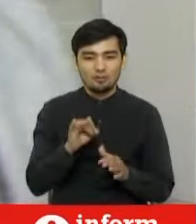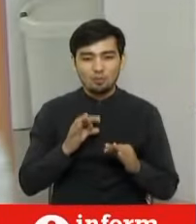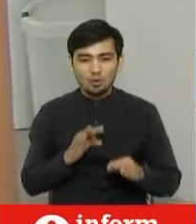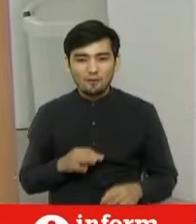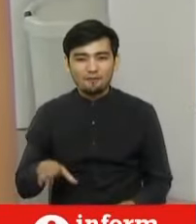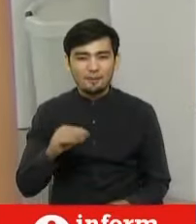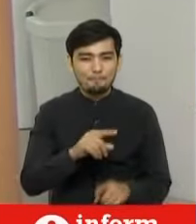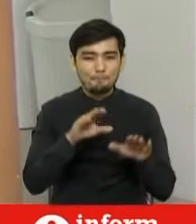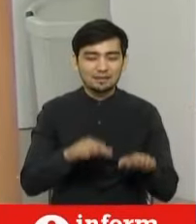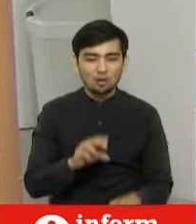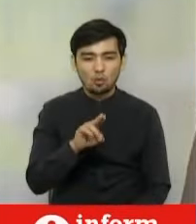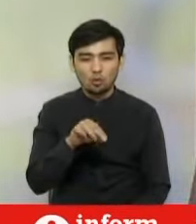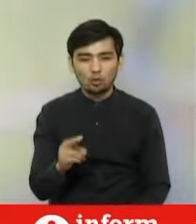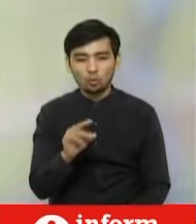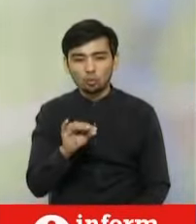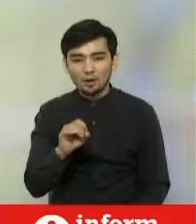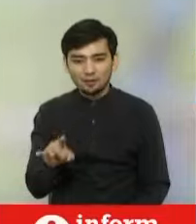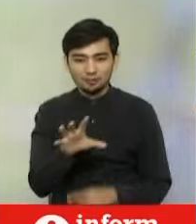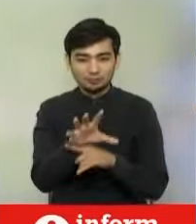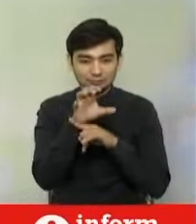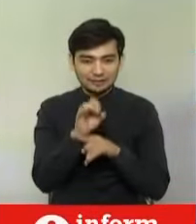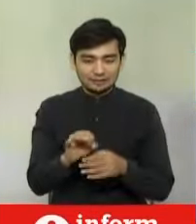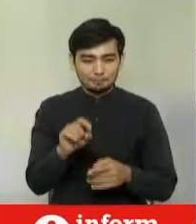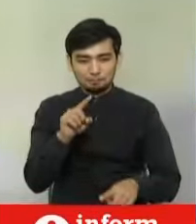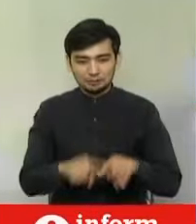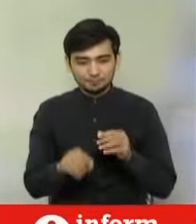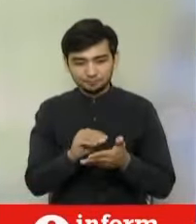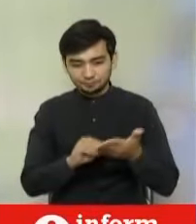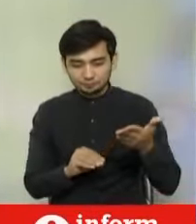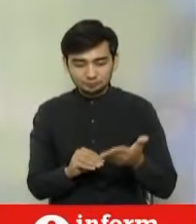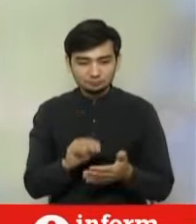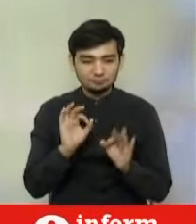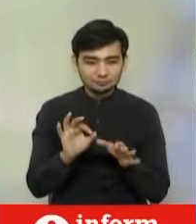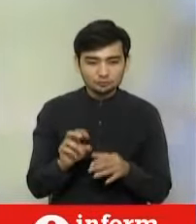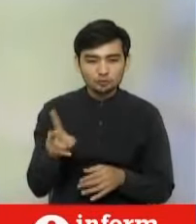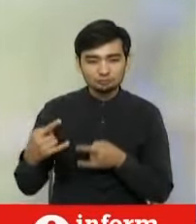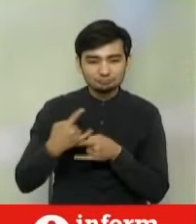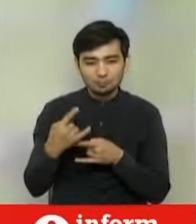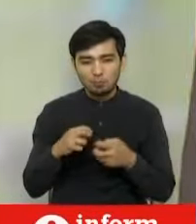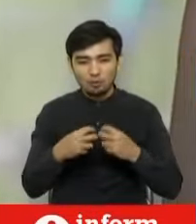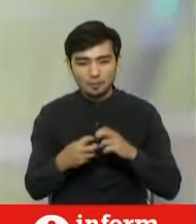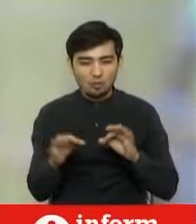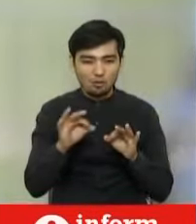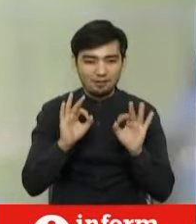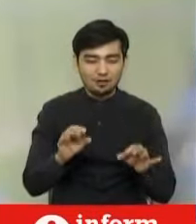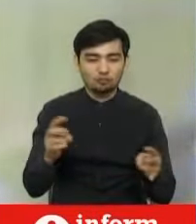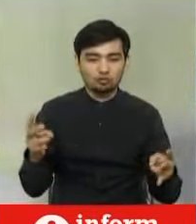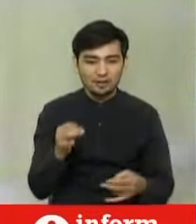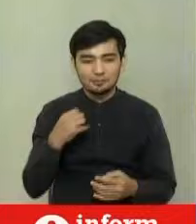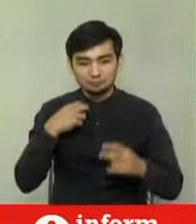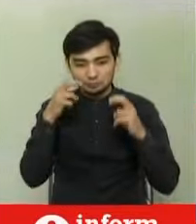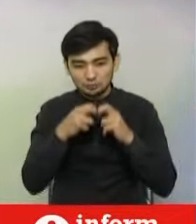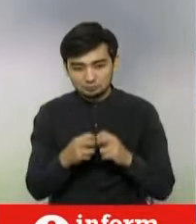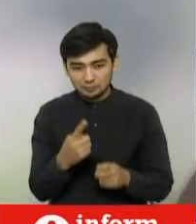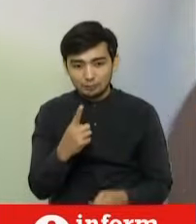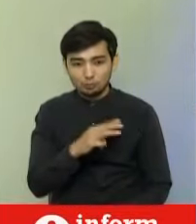учреждениях разместили QR-коды. Перейдя по ним, можно быстро заполнить краткую анкету и рассказать о проблеме. Мы проверили, и действительно, в течение